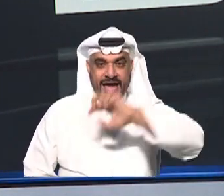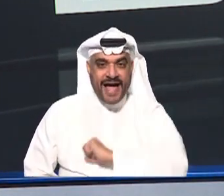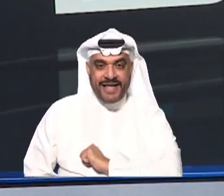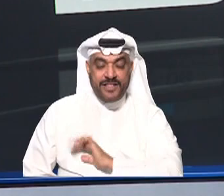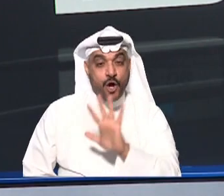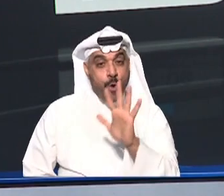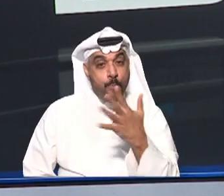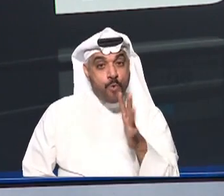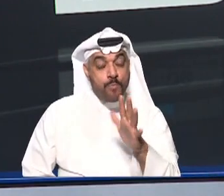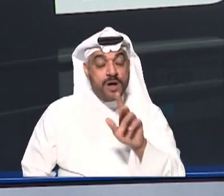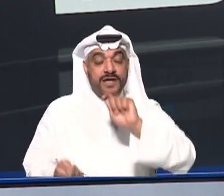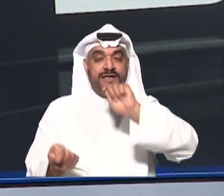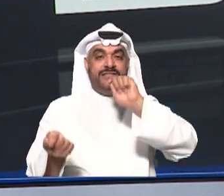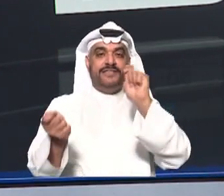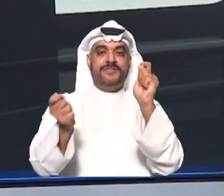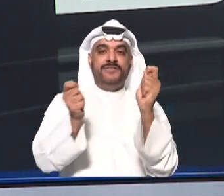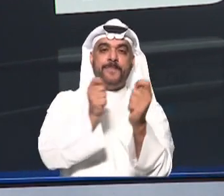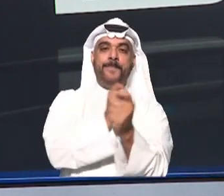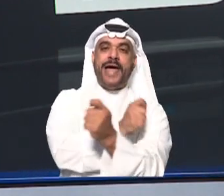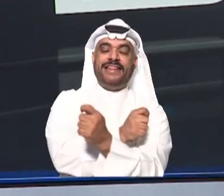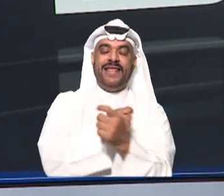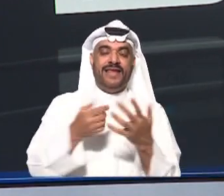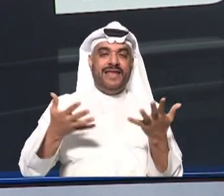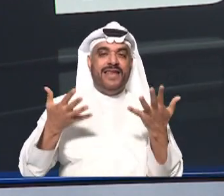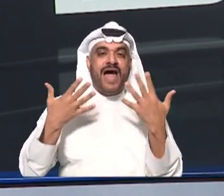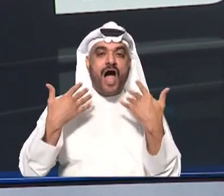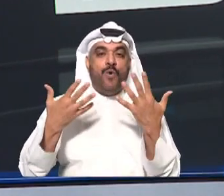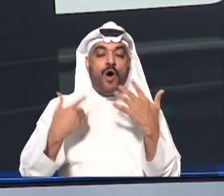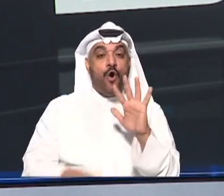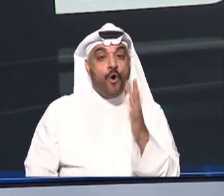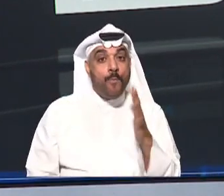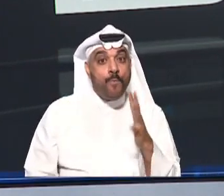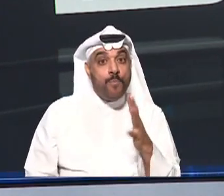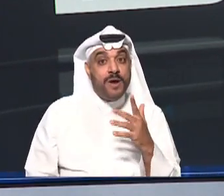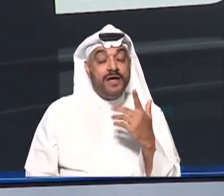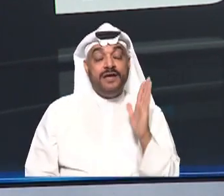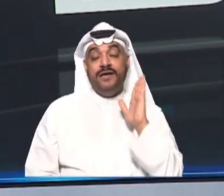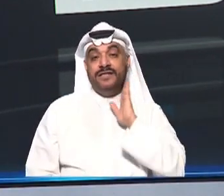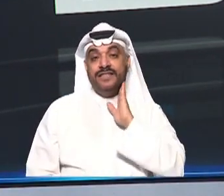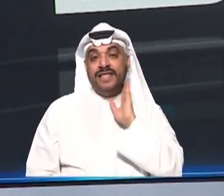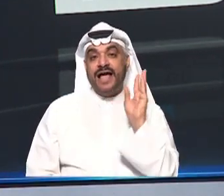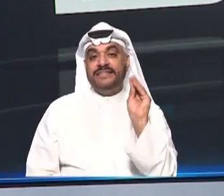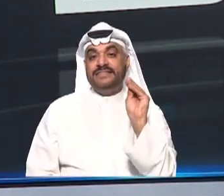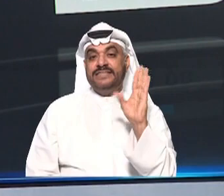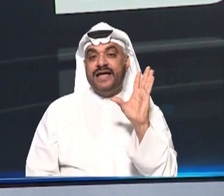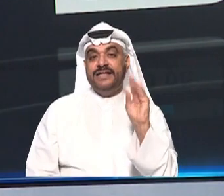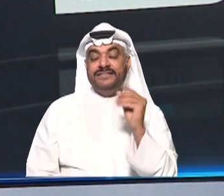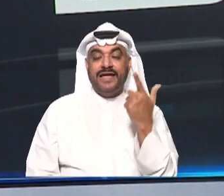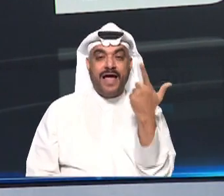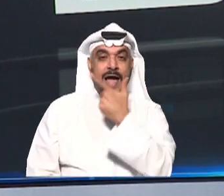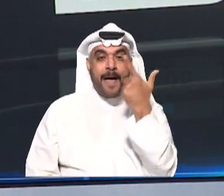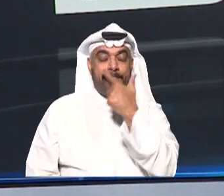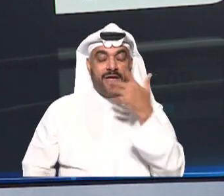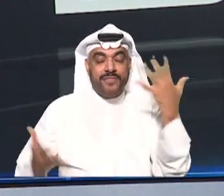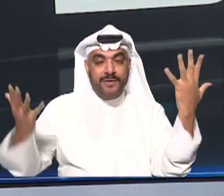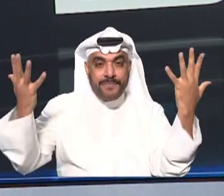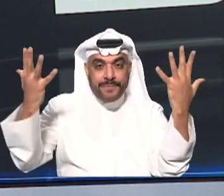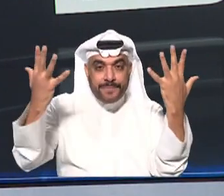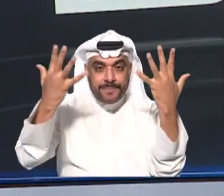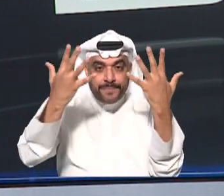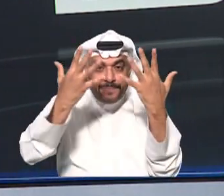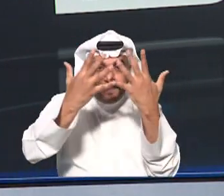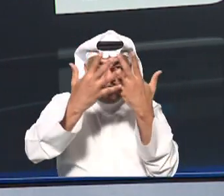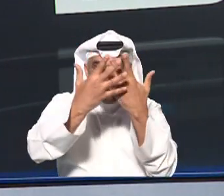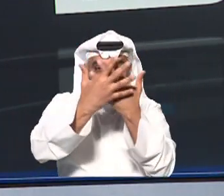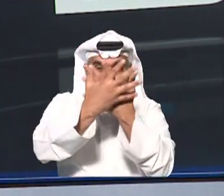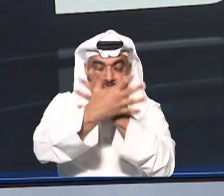تحول الرياح إلى رياح شمالية شرقية وفرصة للضباب خاصة في فترة المساء، وأيضا أجواء حارة نهارا ولكن راح